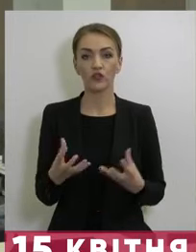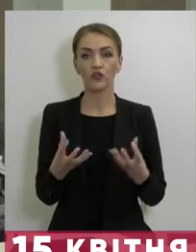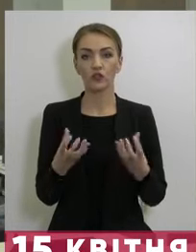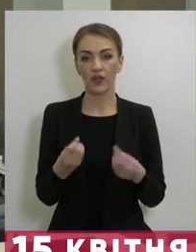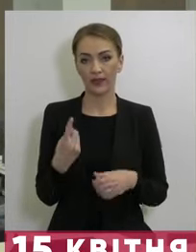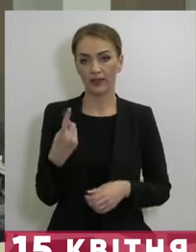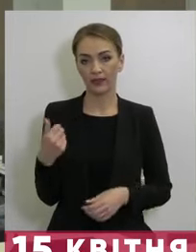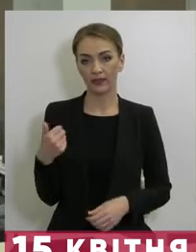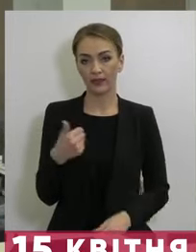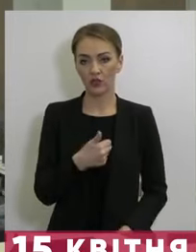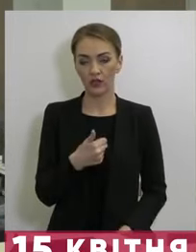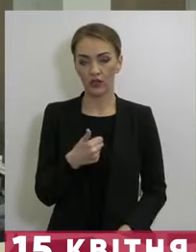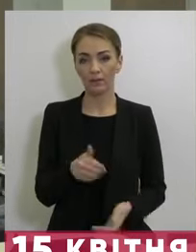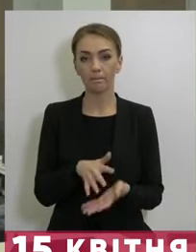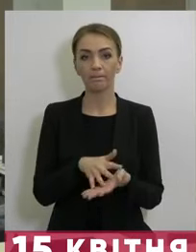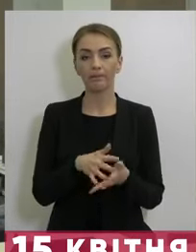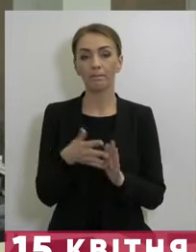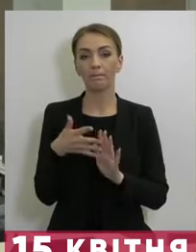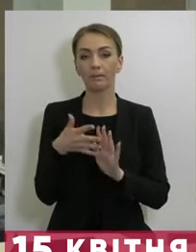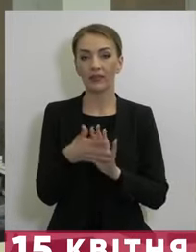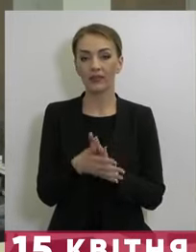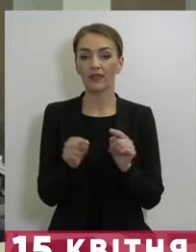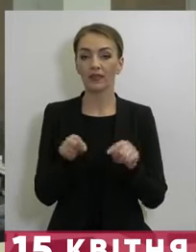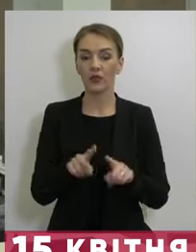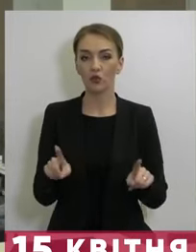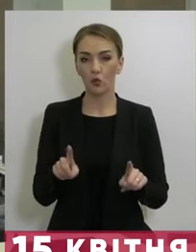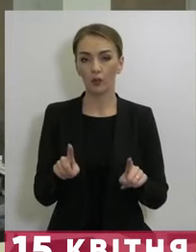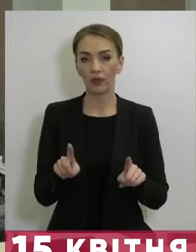ще тиждень піде на те, для того, щоб